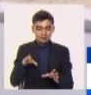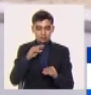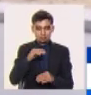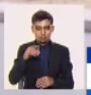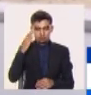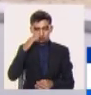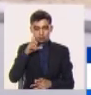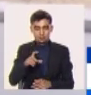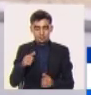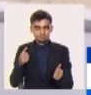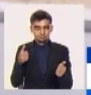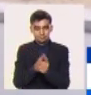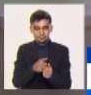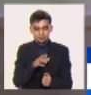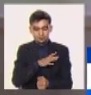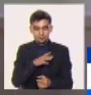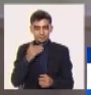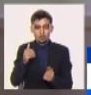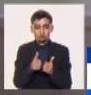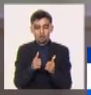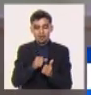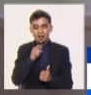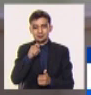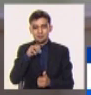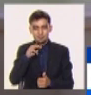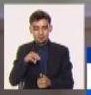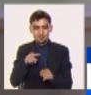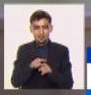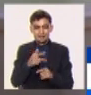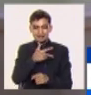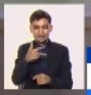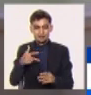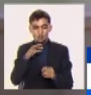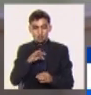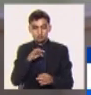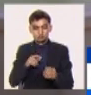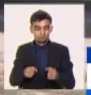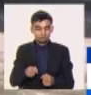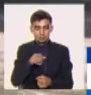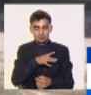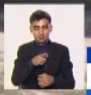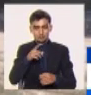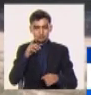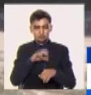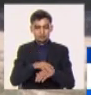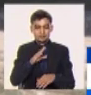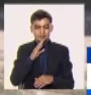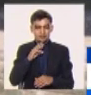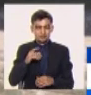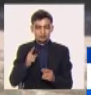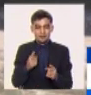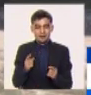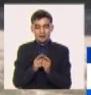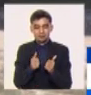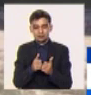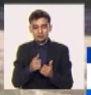бейтаныс адамның соңынан ере барған бүлдіршіннің көршісі азаматты 3-ші қабатқа жеткенде тоқтатқан. Қаршадай қызды қолынан жұлып алған тұрғын бірден